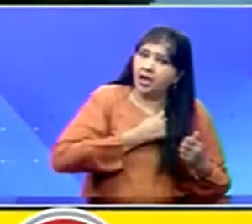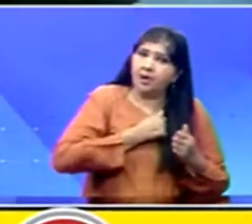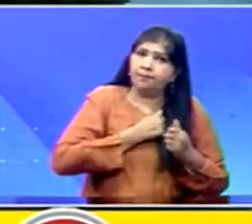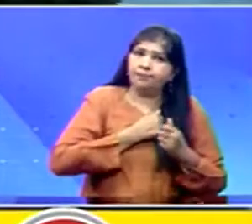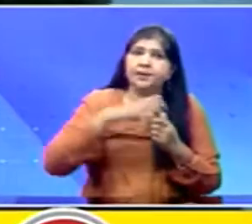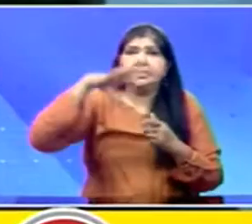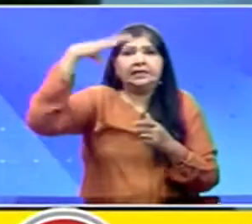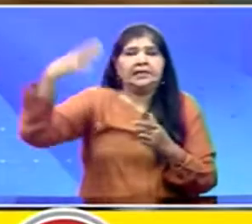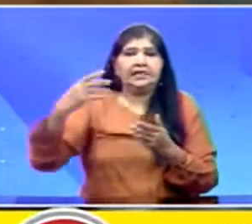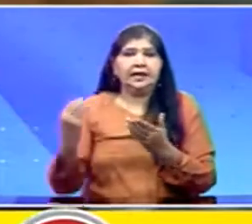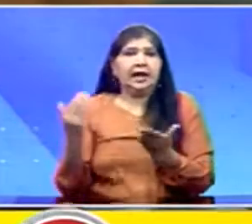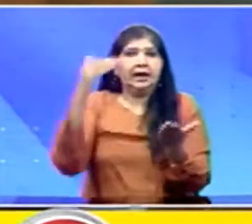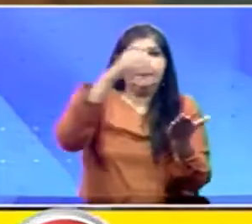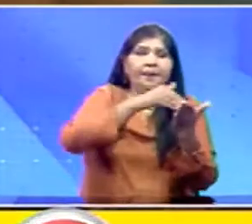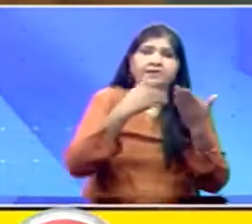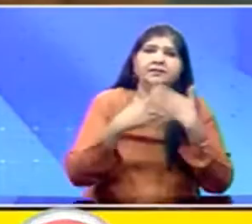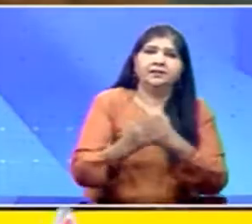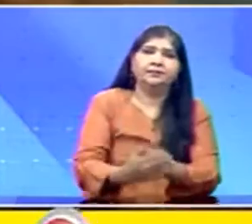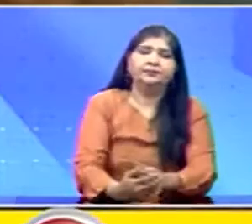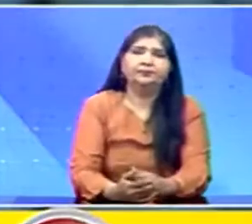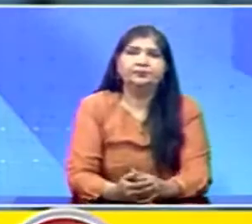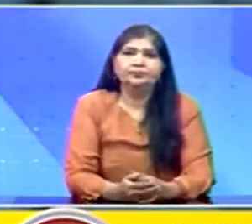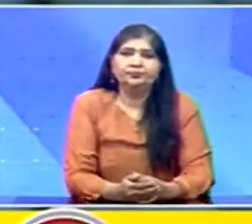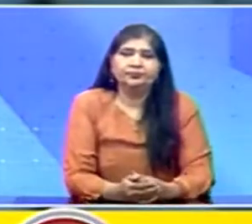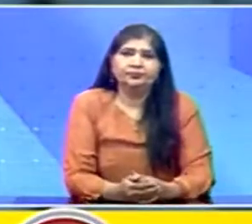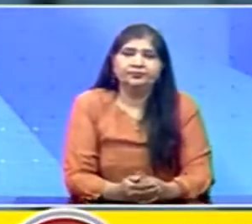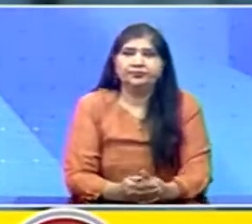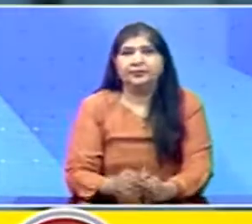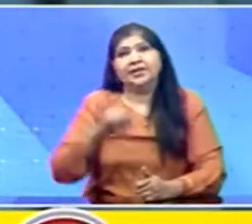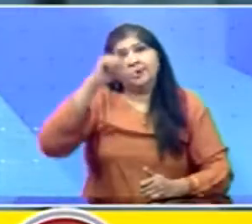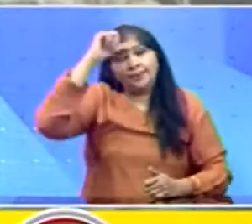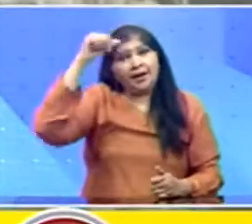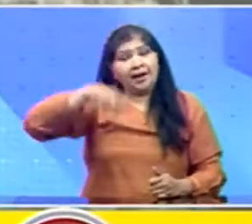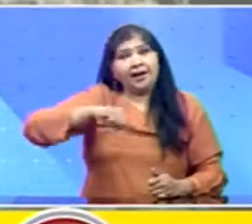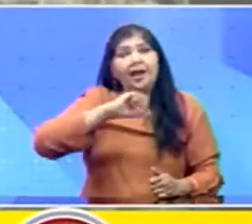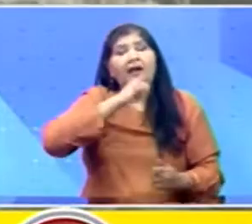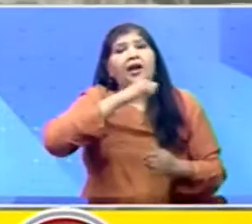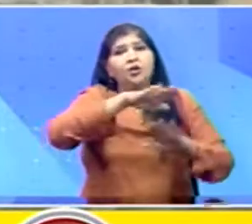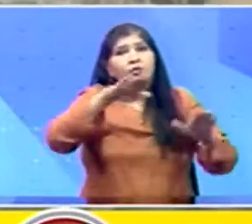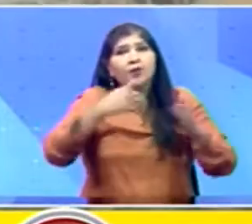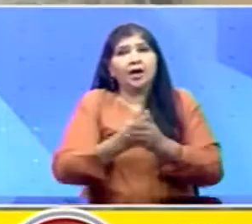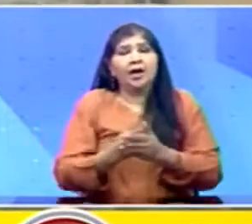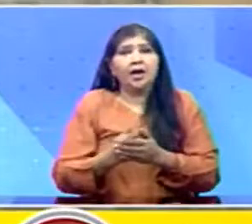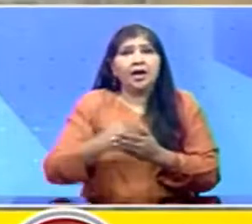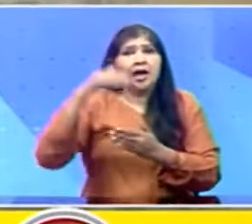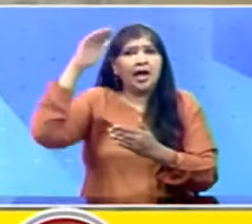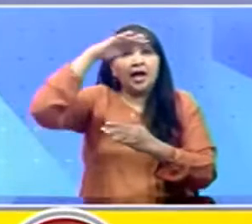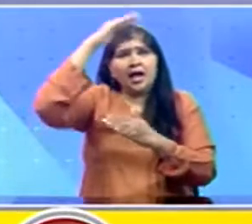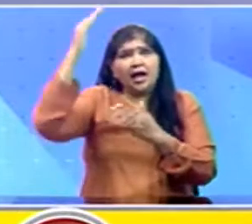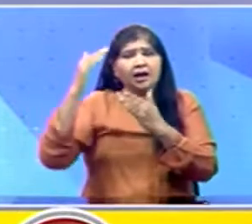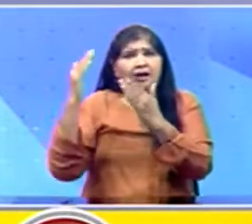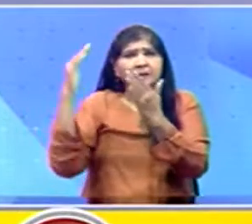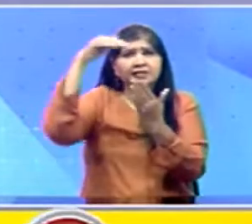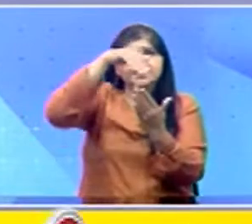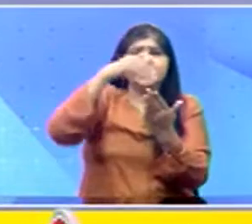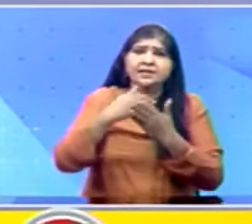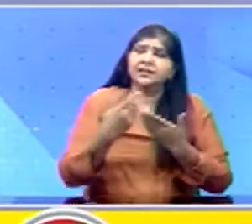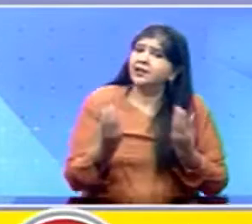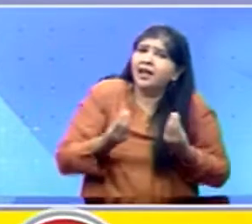सेटेलाइट लाउंच कर रहे हैं जब देश का युवा आकास छुने को तयार है